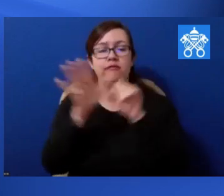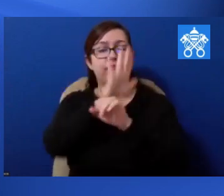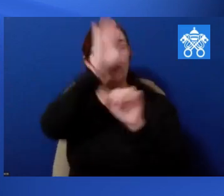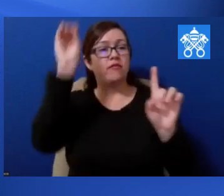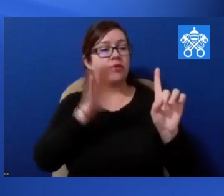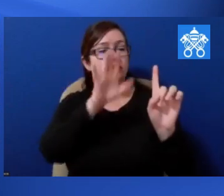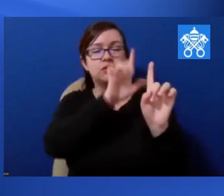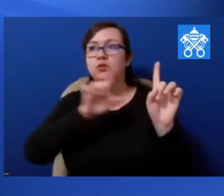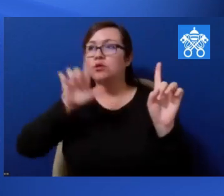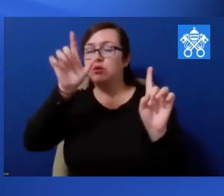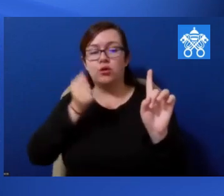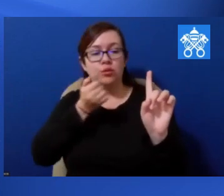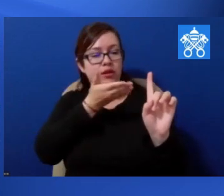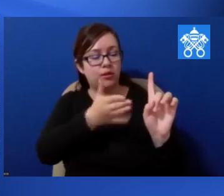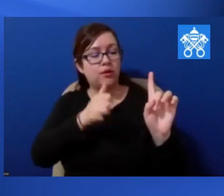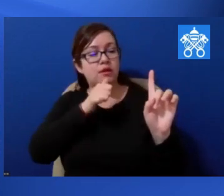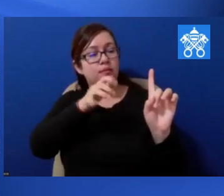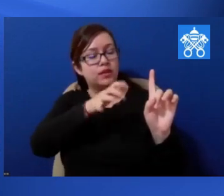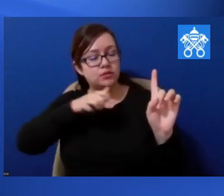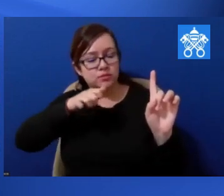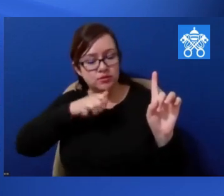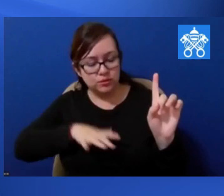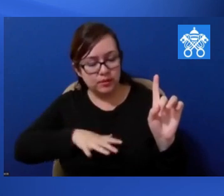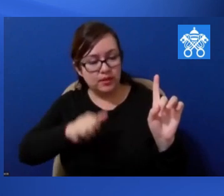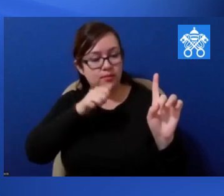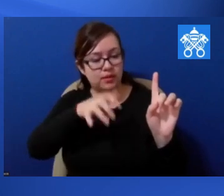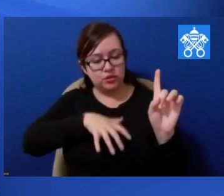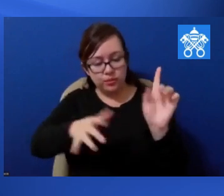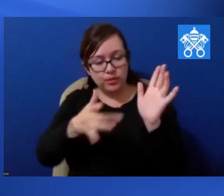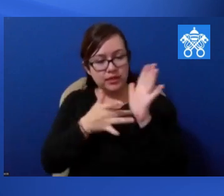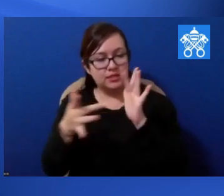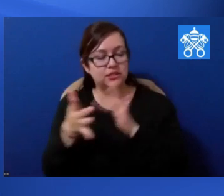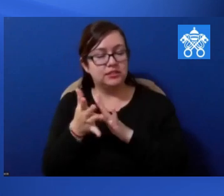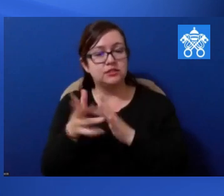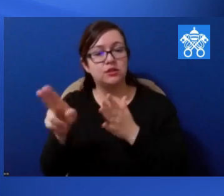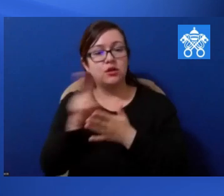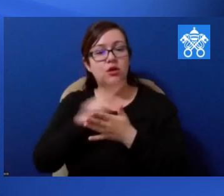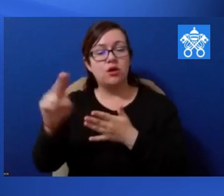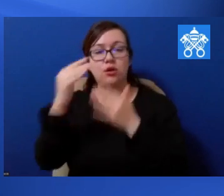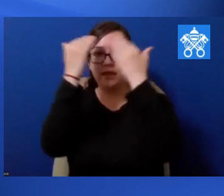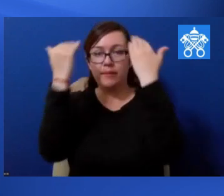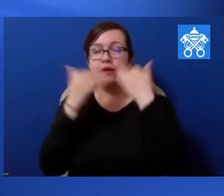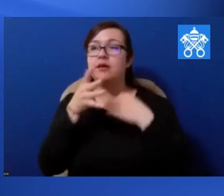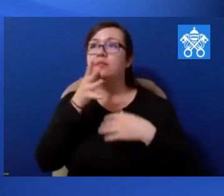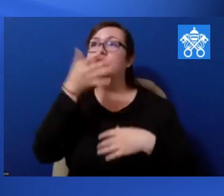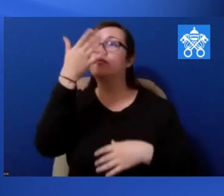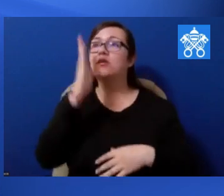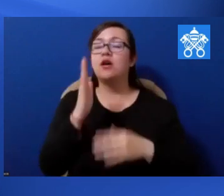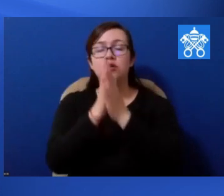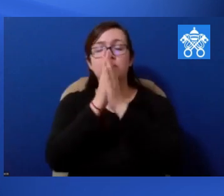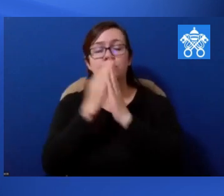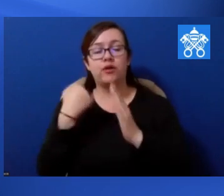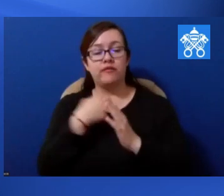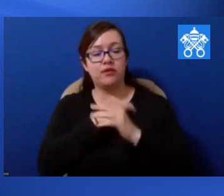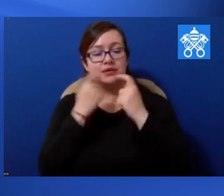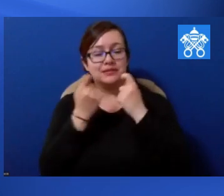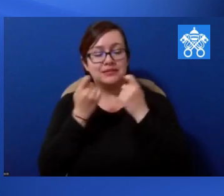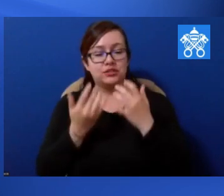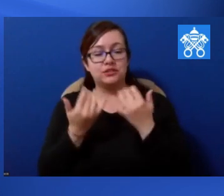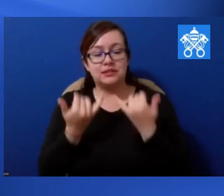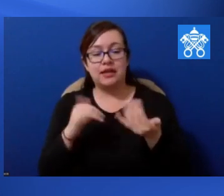tui mulieribus e benedicto frutto ventris tui, Jesus. Sancta Maria, Mater Dei, ora pro nobis